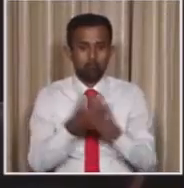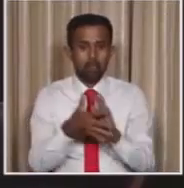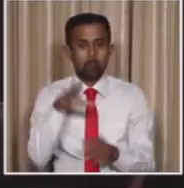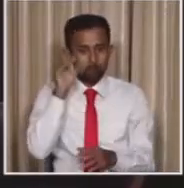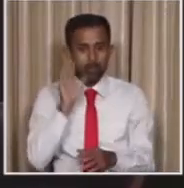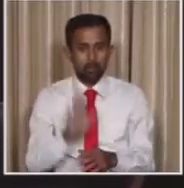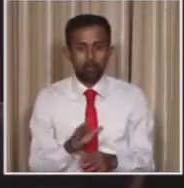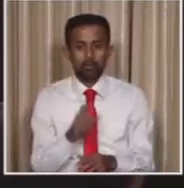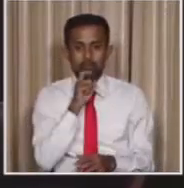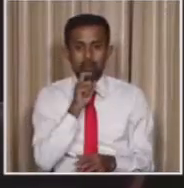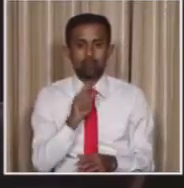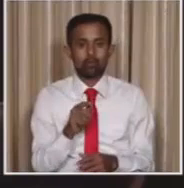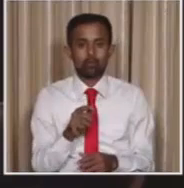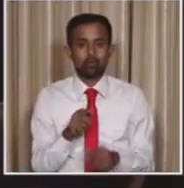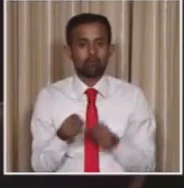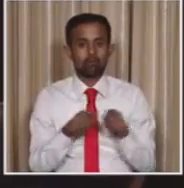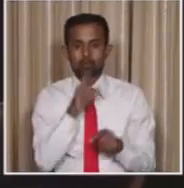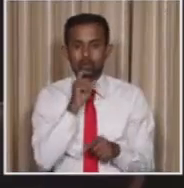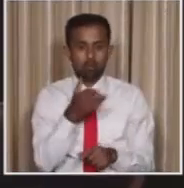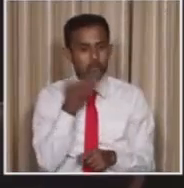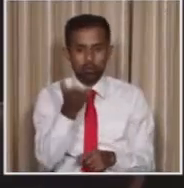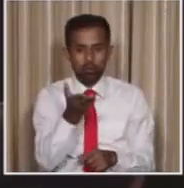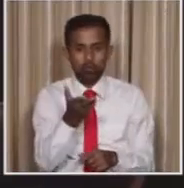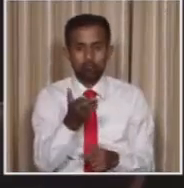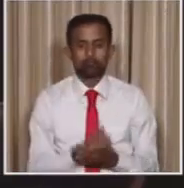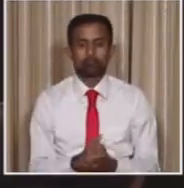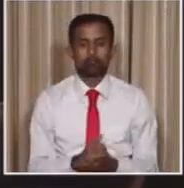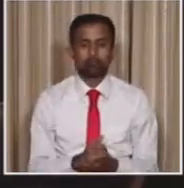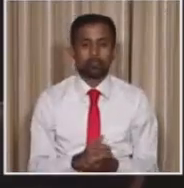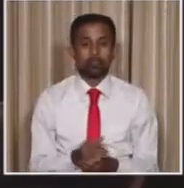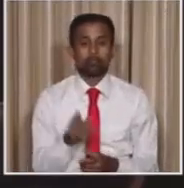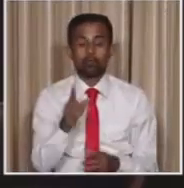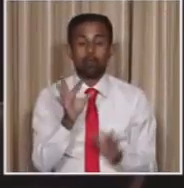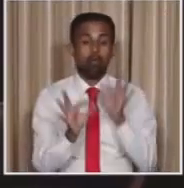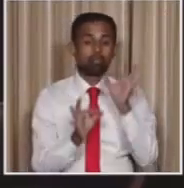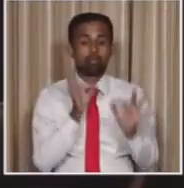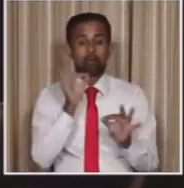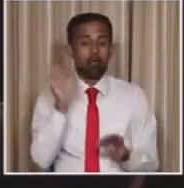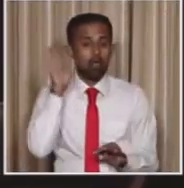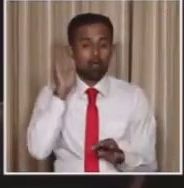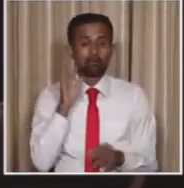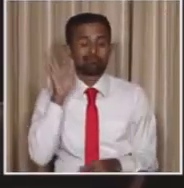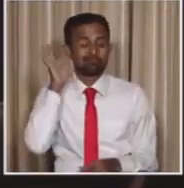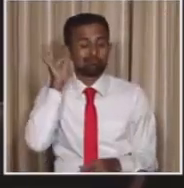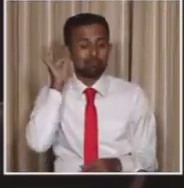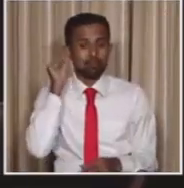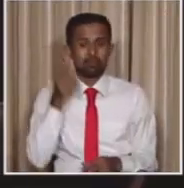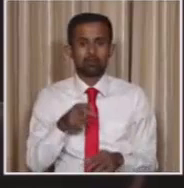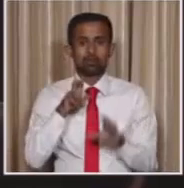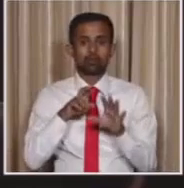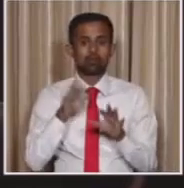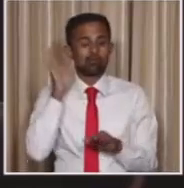පිළිගන්න ඕන උසාවියකට දාන්න එහෙම උසාවි දාන්න පුළුවන්ද ඒ නිසා මේගොල්ලෝ කියන කතා අහලා ගැලරි චූන් වෙන දැන් නම් ගැලරිය